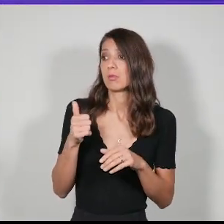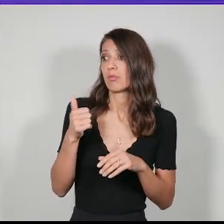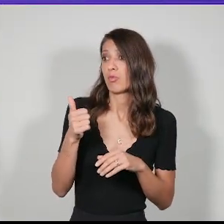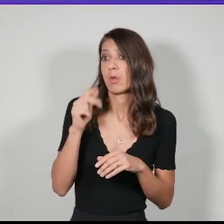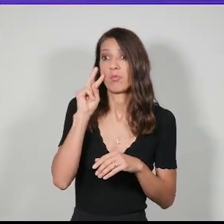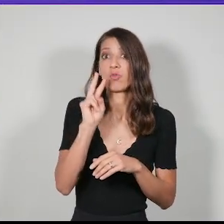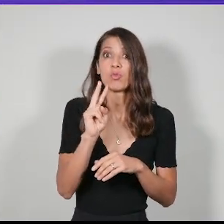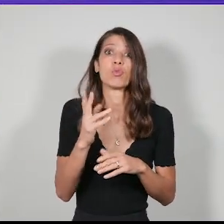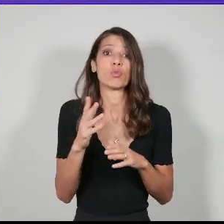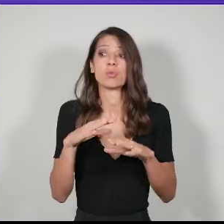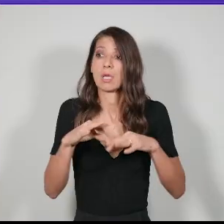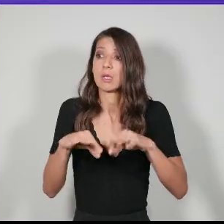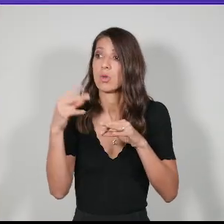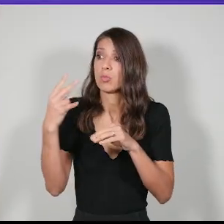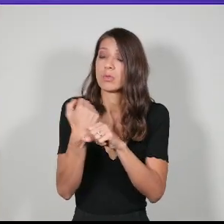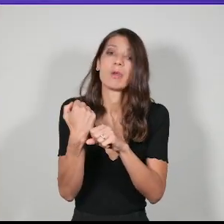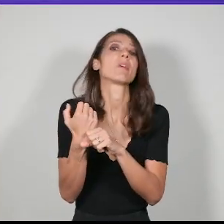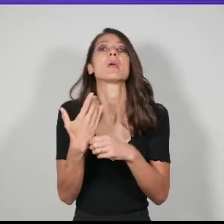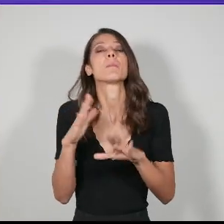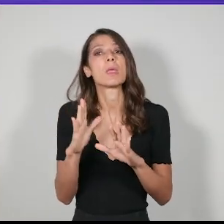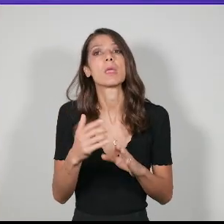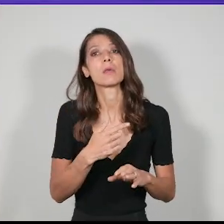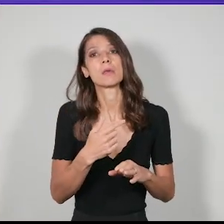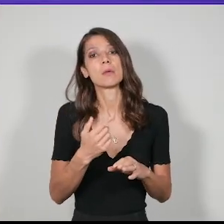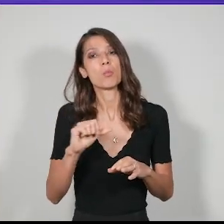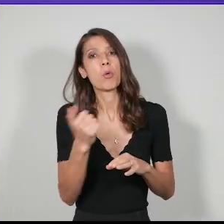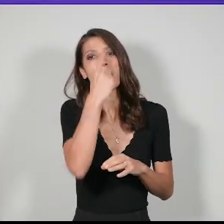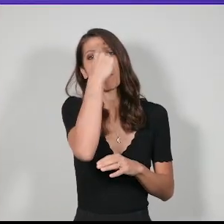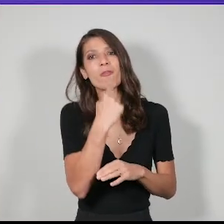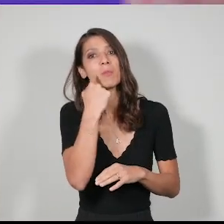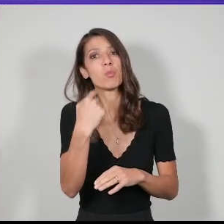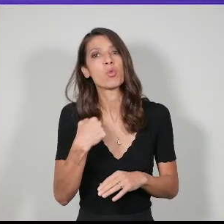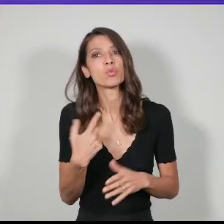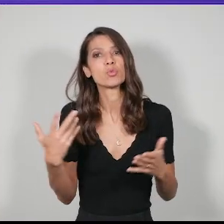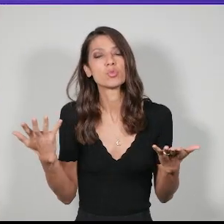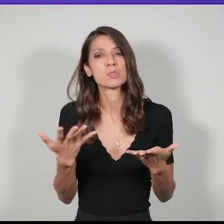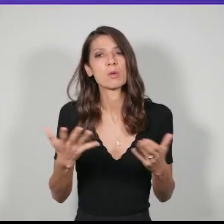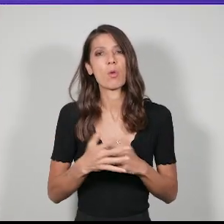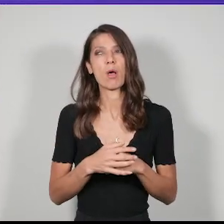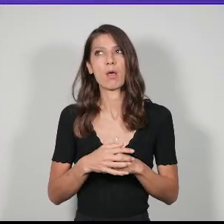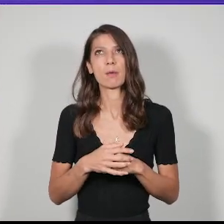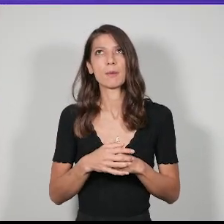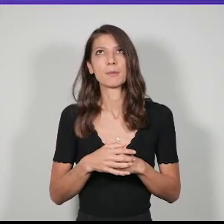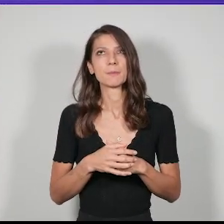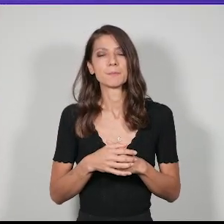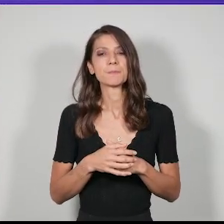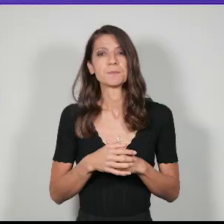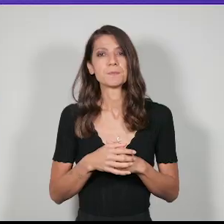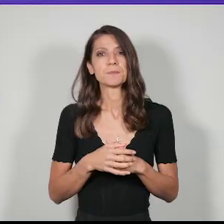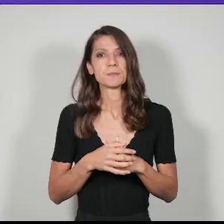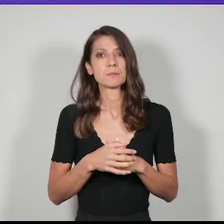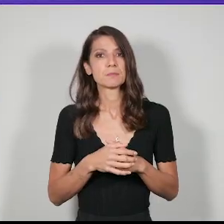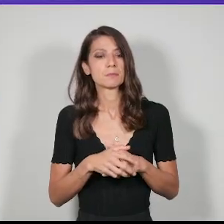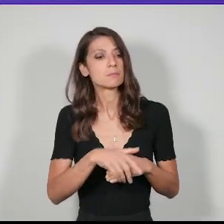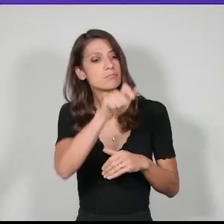Moi, en tout cas, nous, on en détermine deux. Le premier profil, c'est un profil où on a une spécialisation